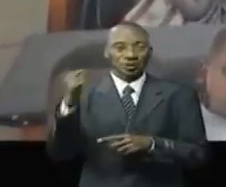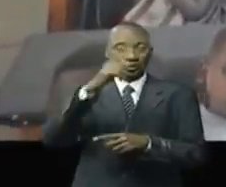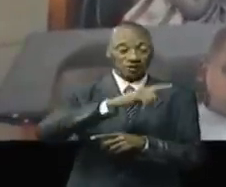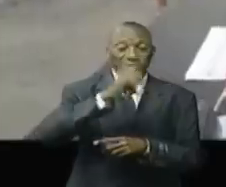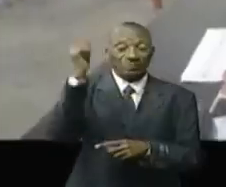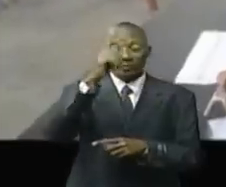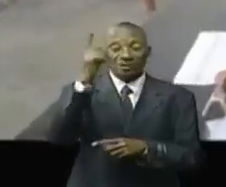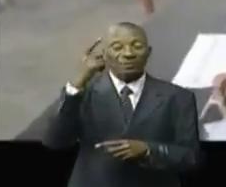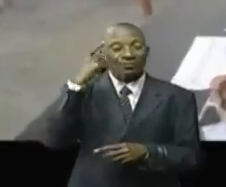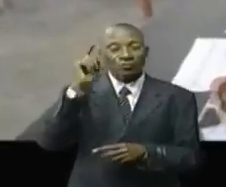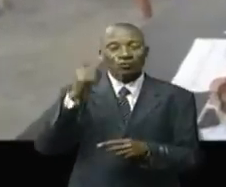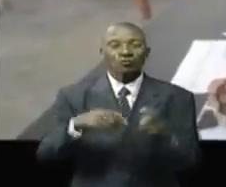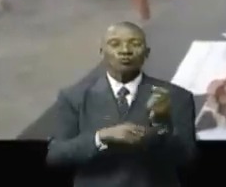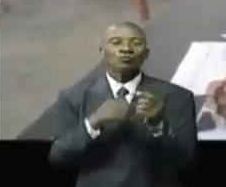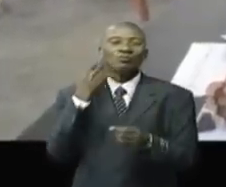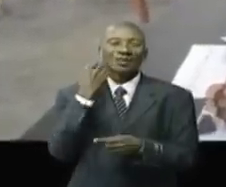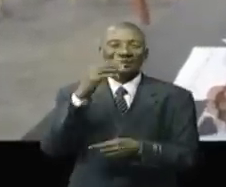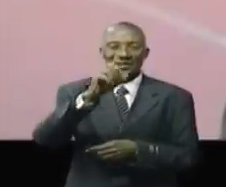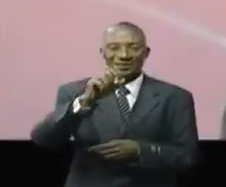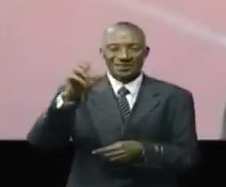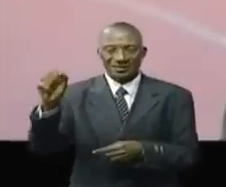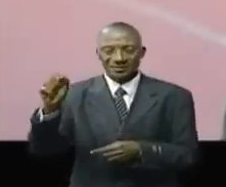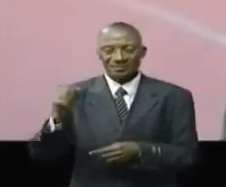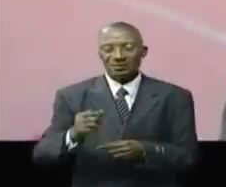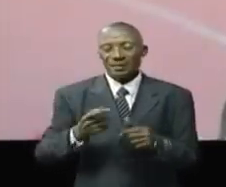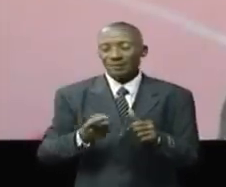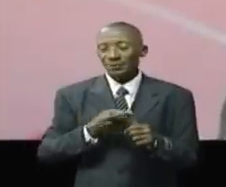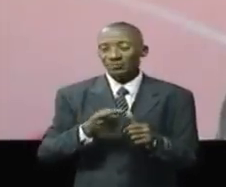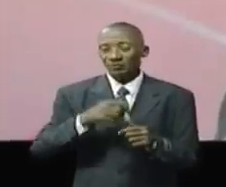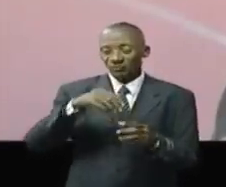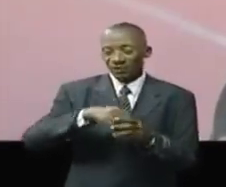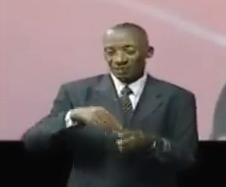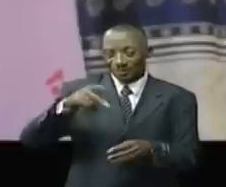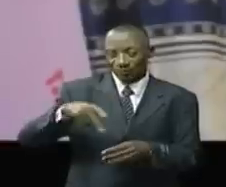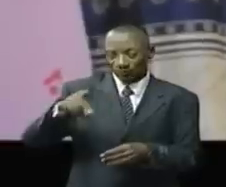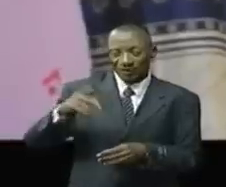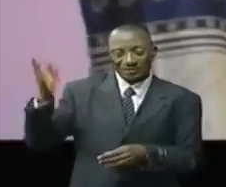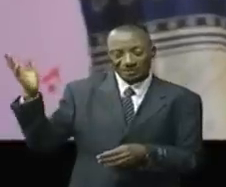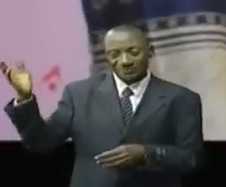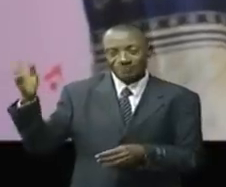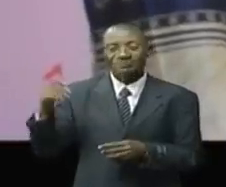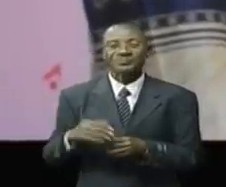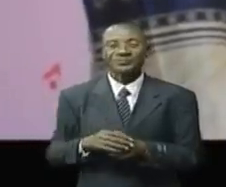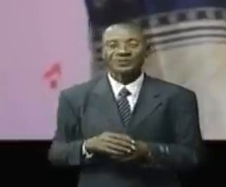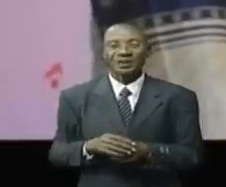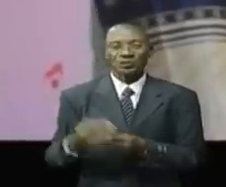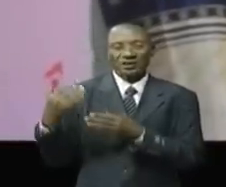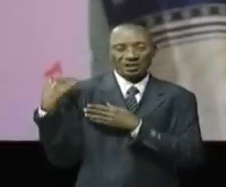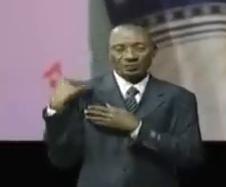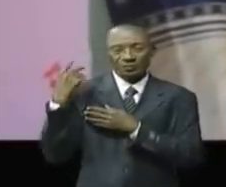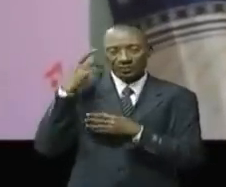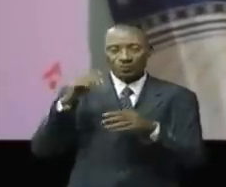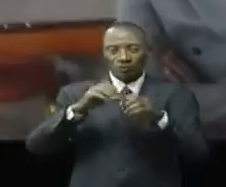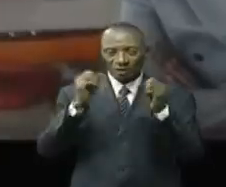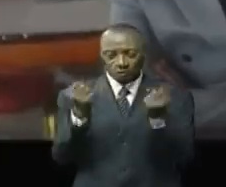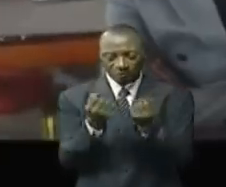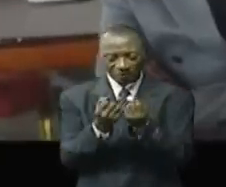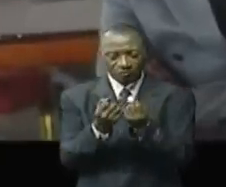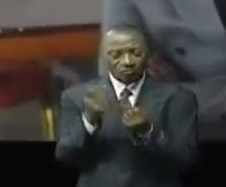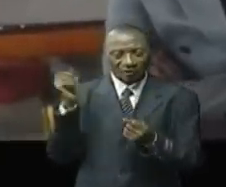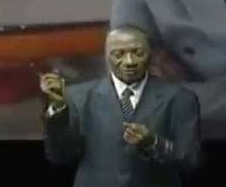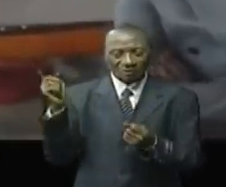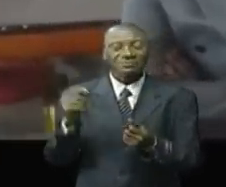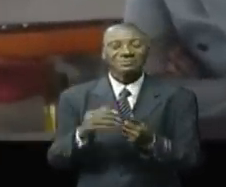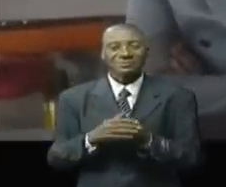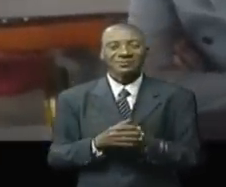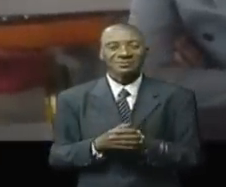drépanocytose, une première dans la province. Devant les officiels, la coordonnatrice de cette association a fait voir à tous la lutte que mène